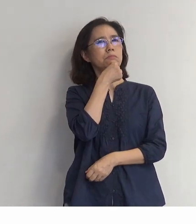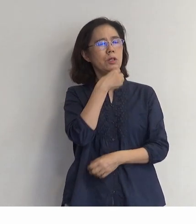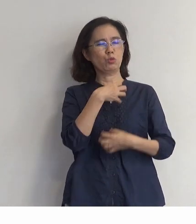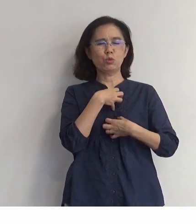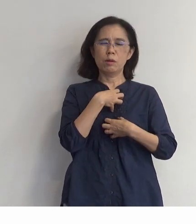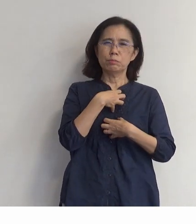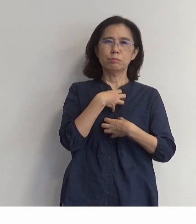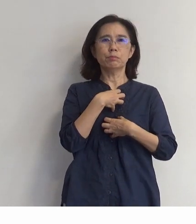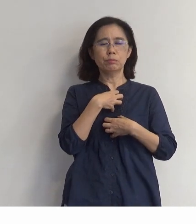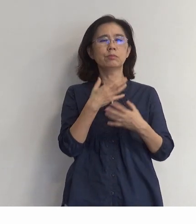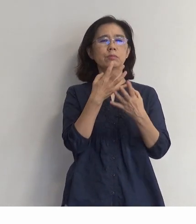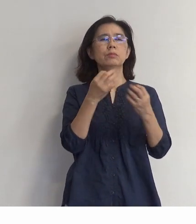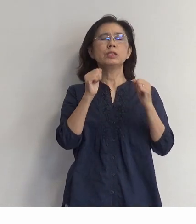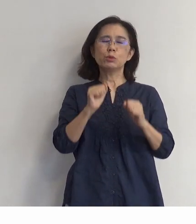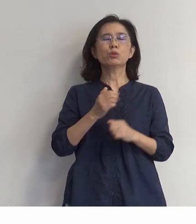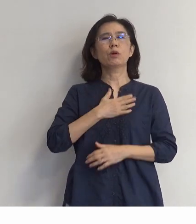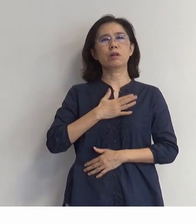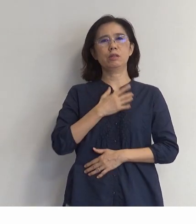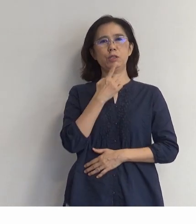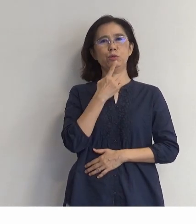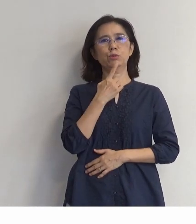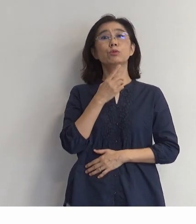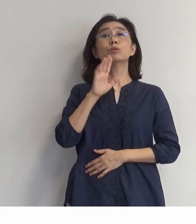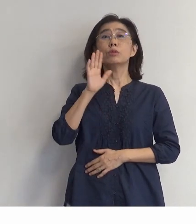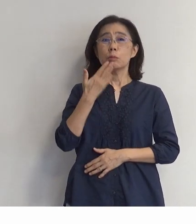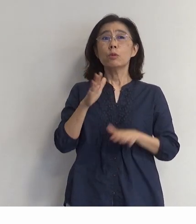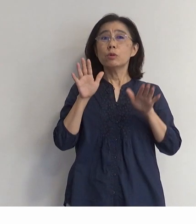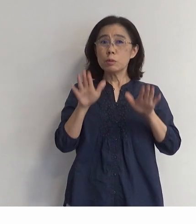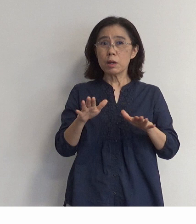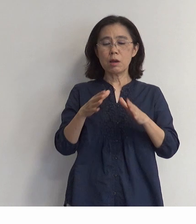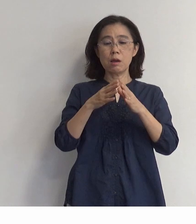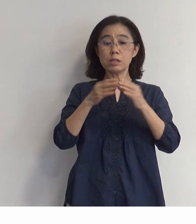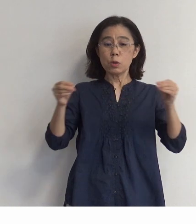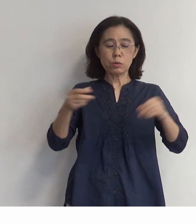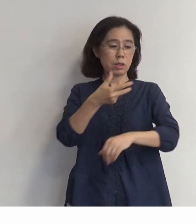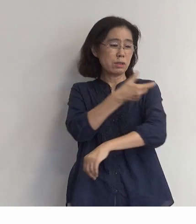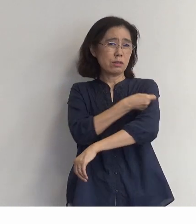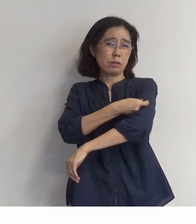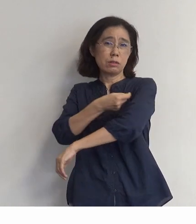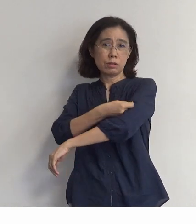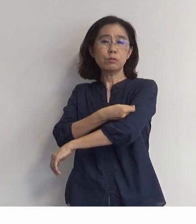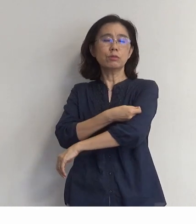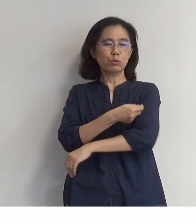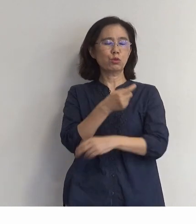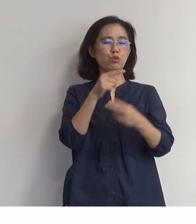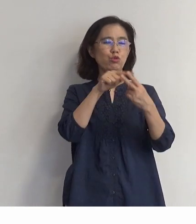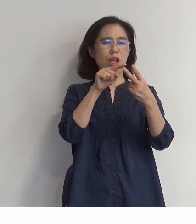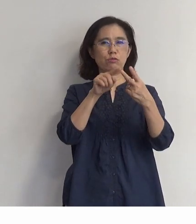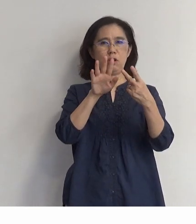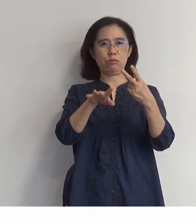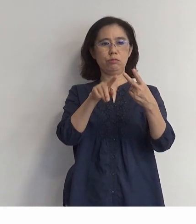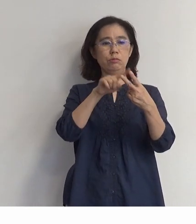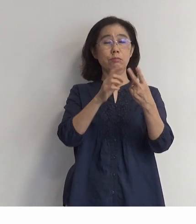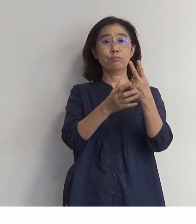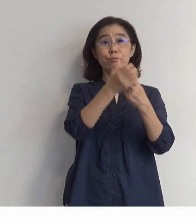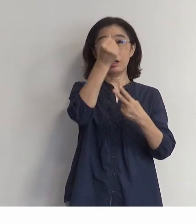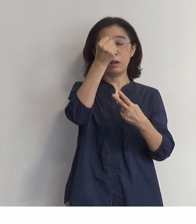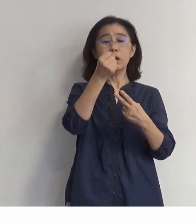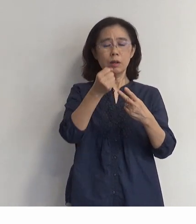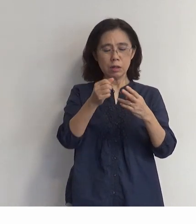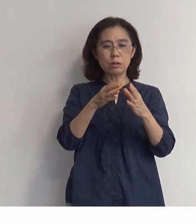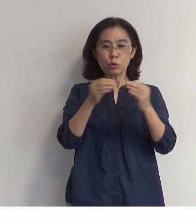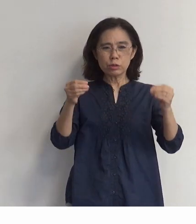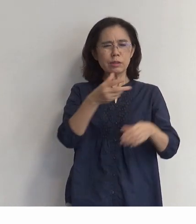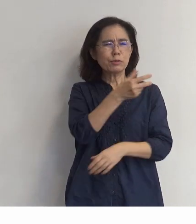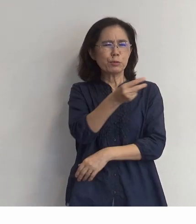のはよく理解できます。しかし今日本で接種が進んでいる2つのワクチンは国内ですでに